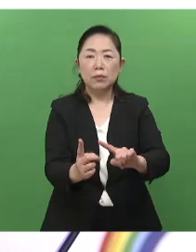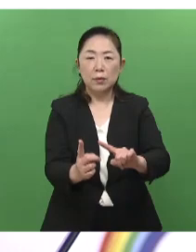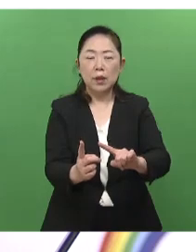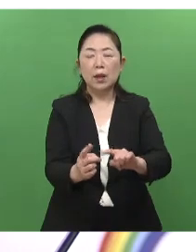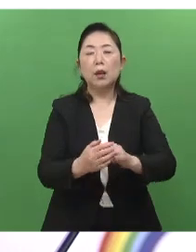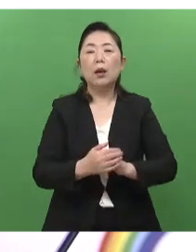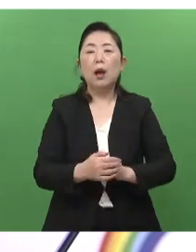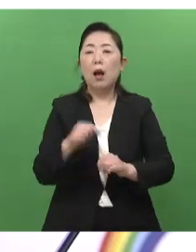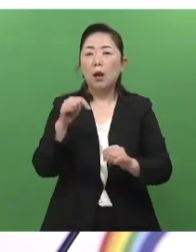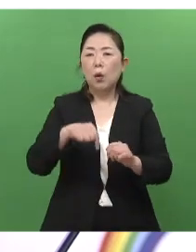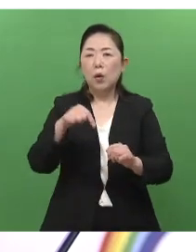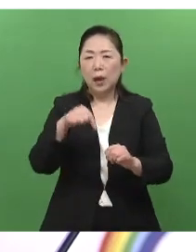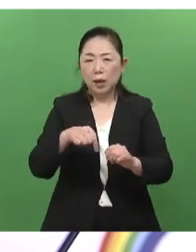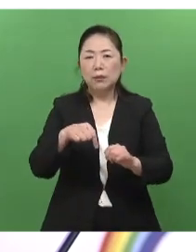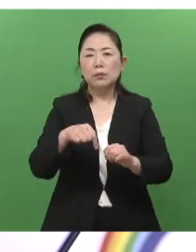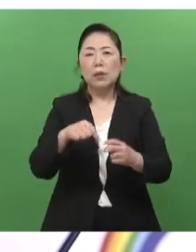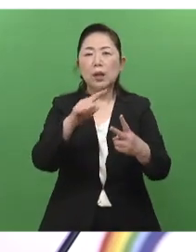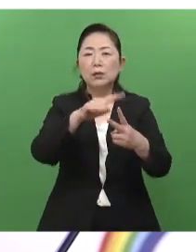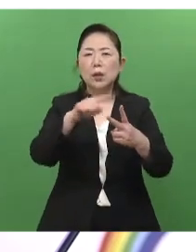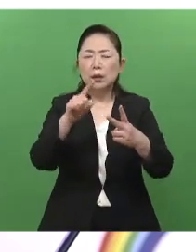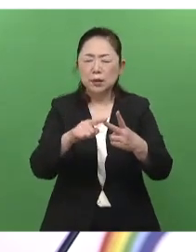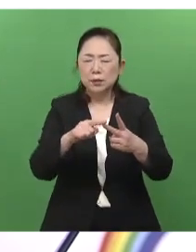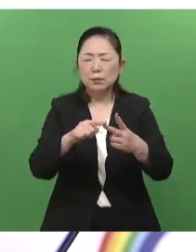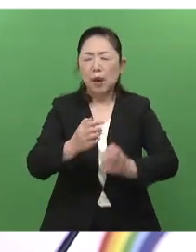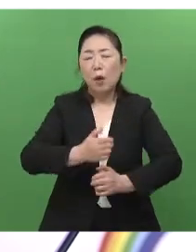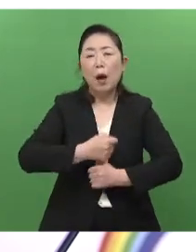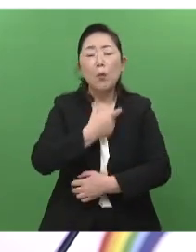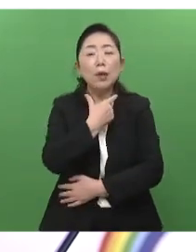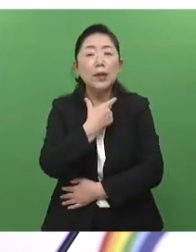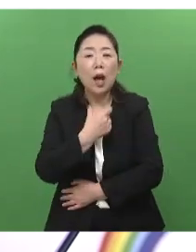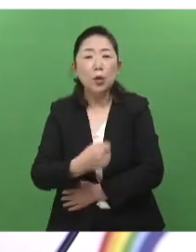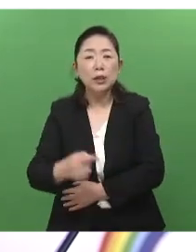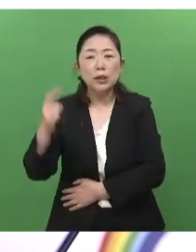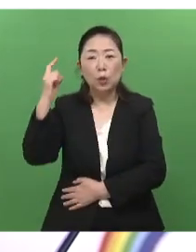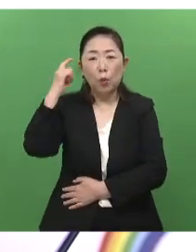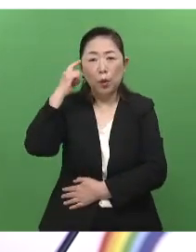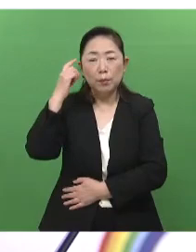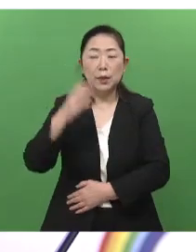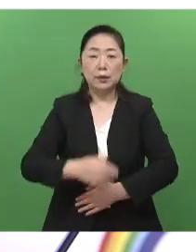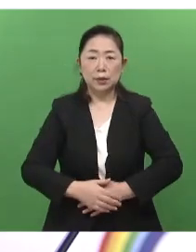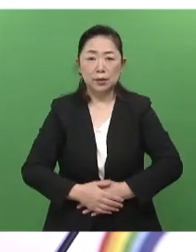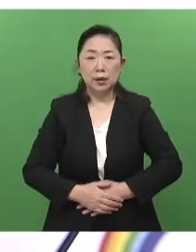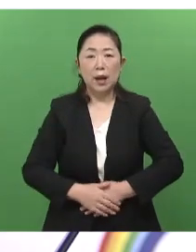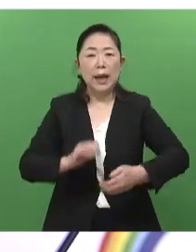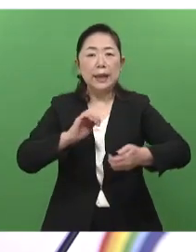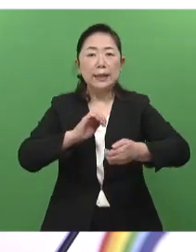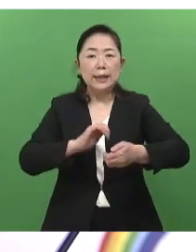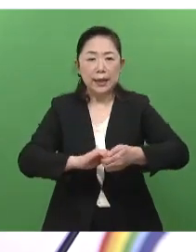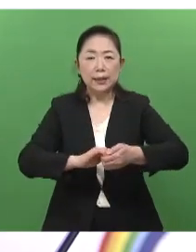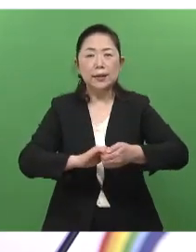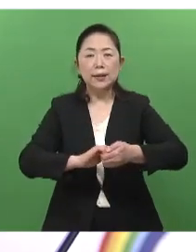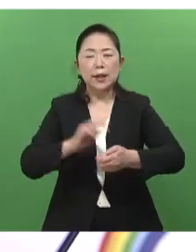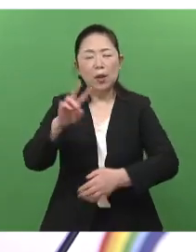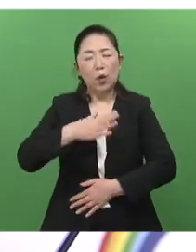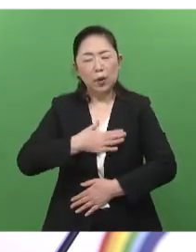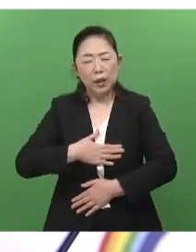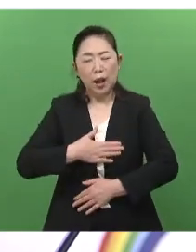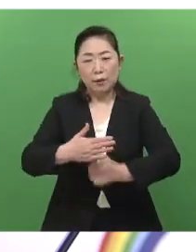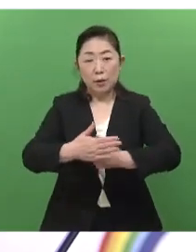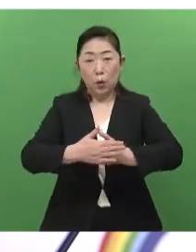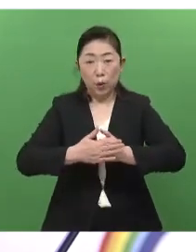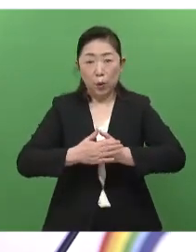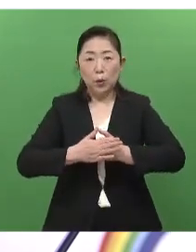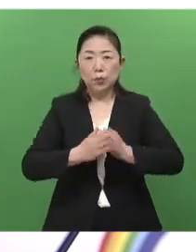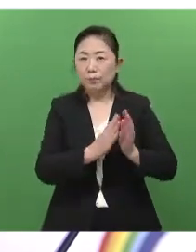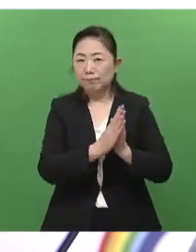か、ここにもう集中していただきたいというふうに考えております。ぜひともこの点をご理解いただきたい